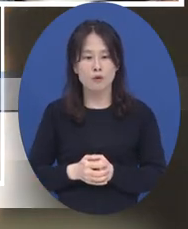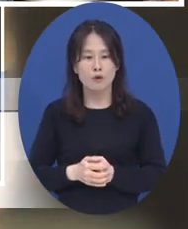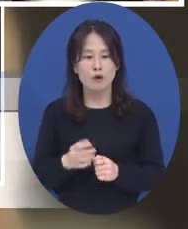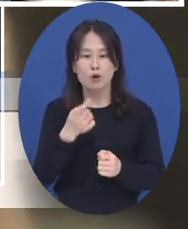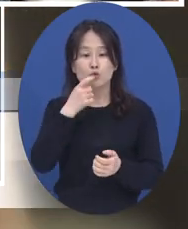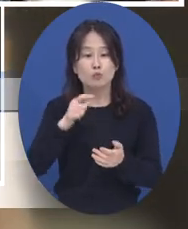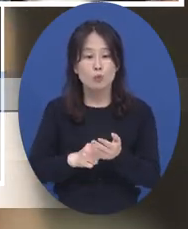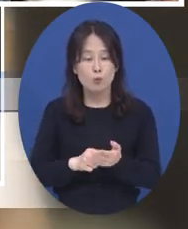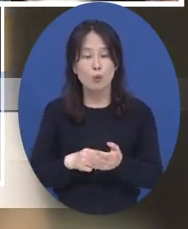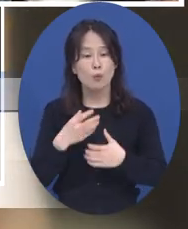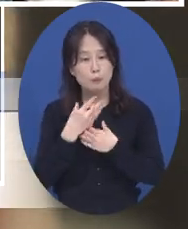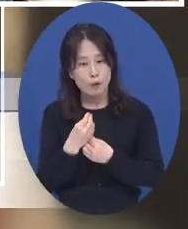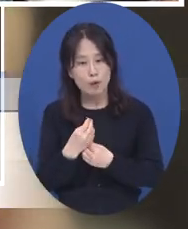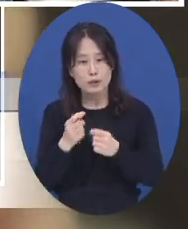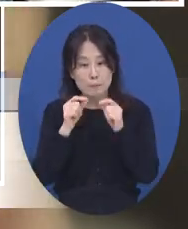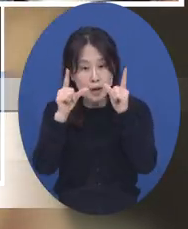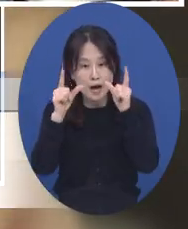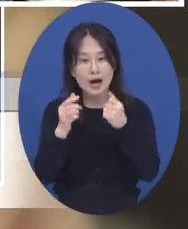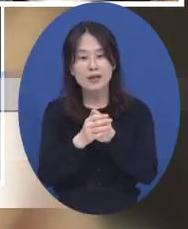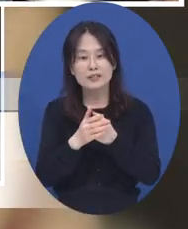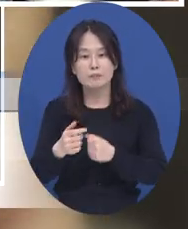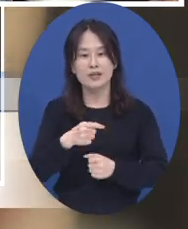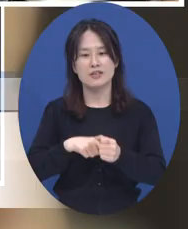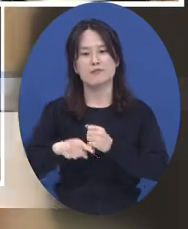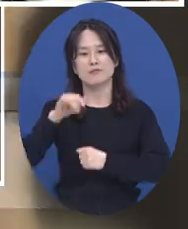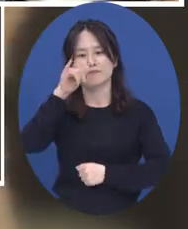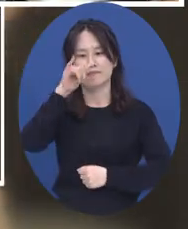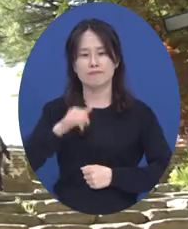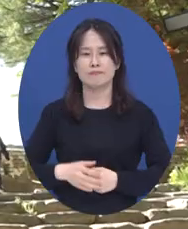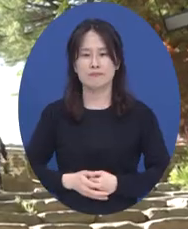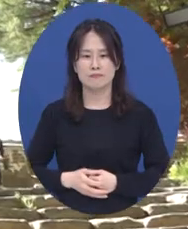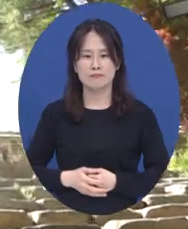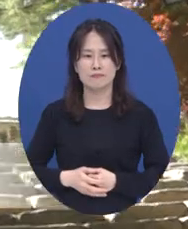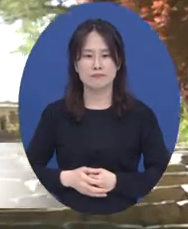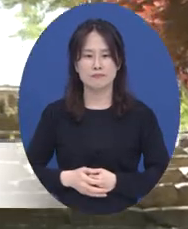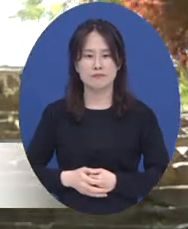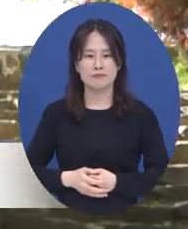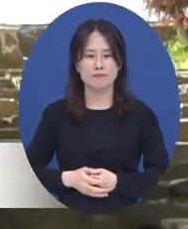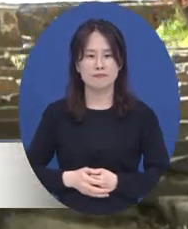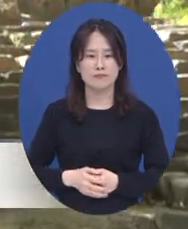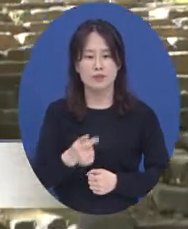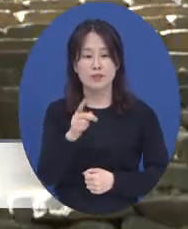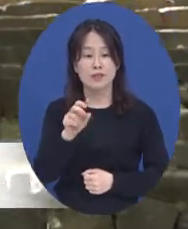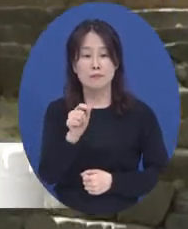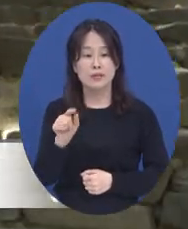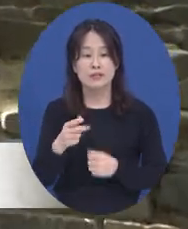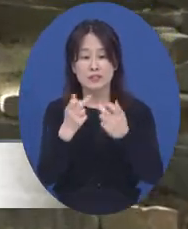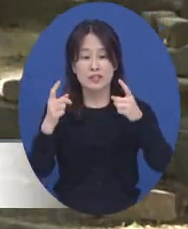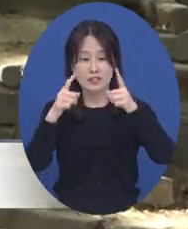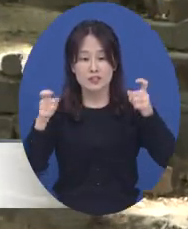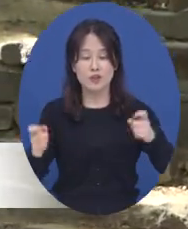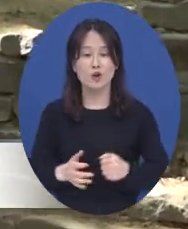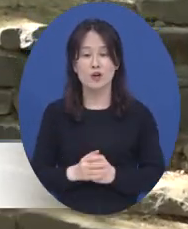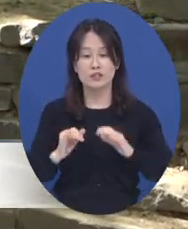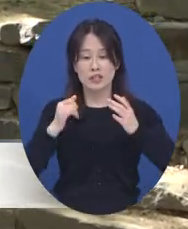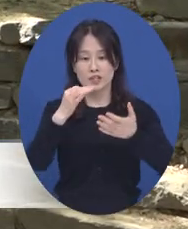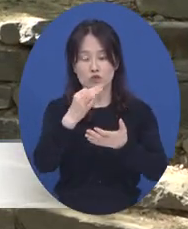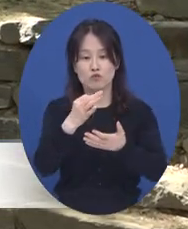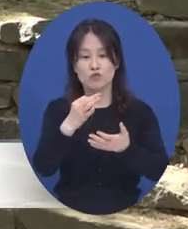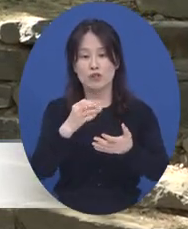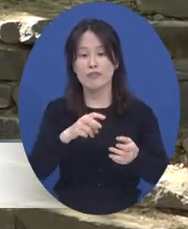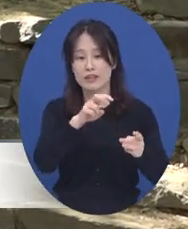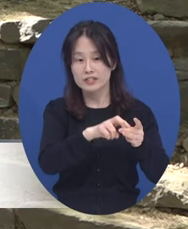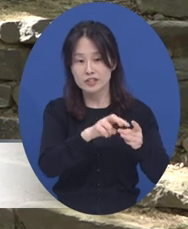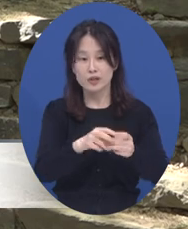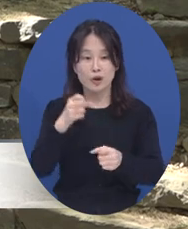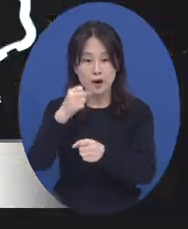더 쉽고 간편하게 알수 있어서 의미 있었다고 생각합니다. 경기도 남한산성 세계유산센터가 출시한 남한산성